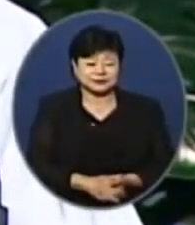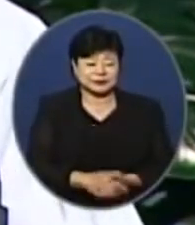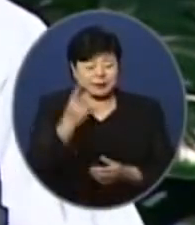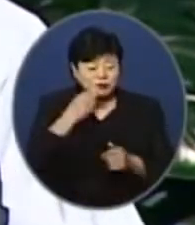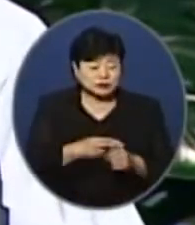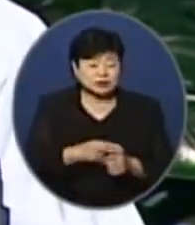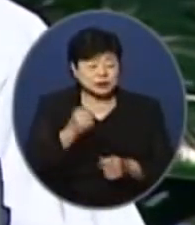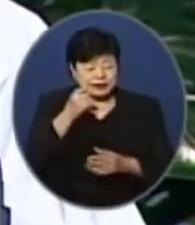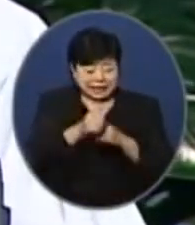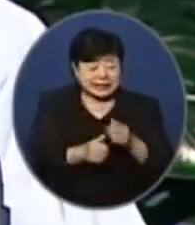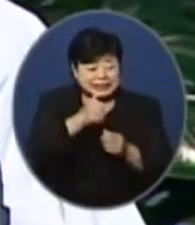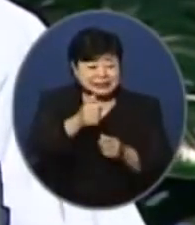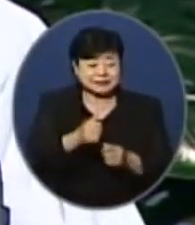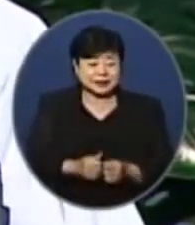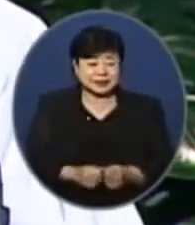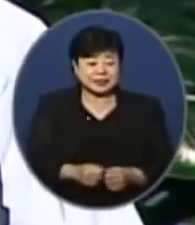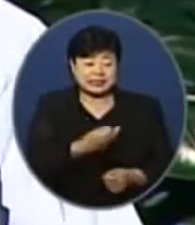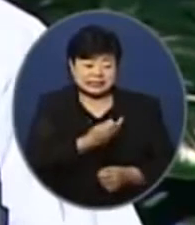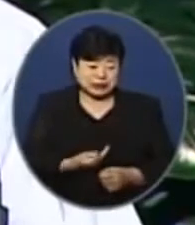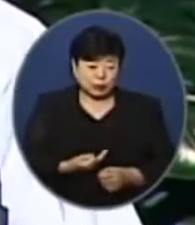사도 바울은 위대한 하나님의 사도요,